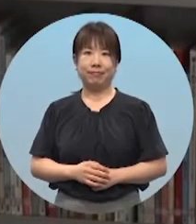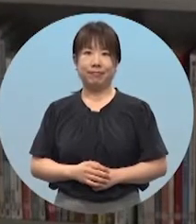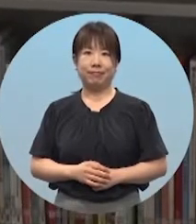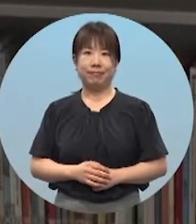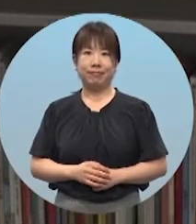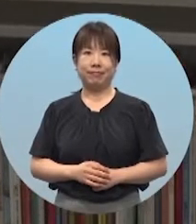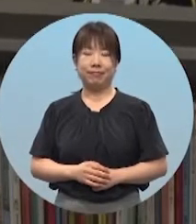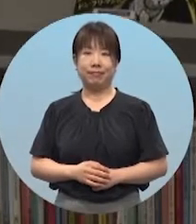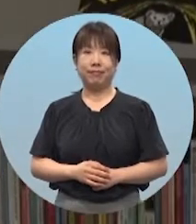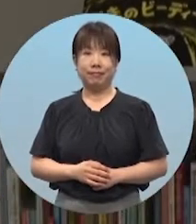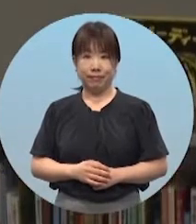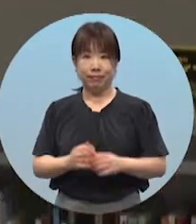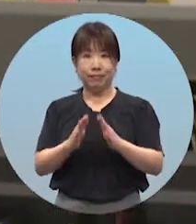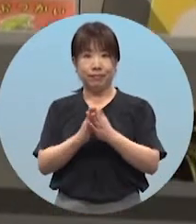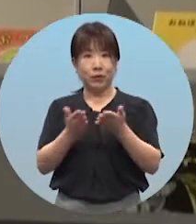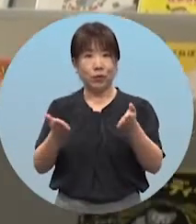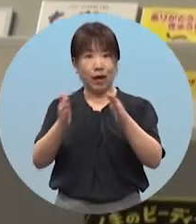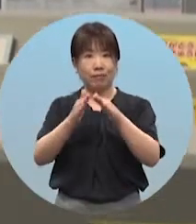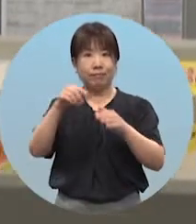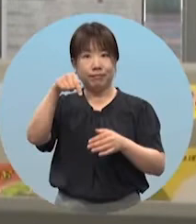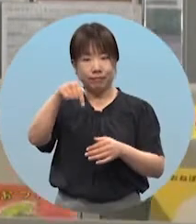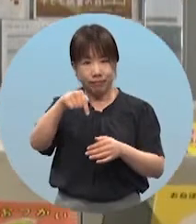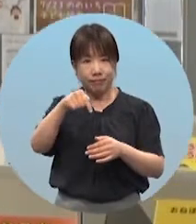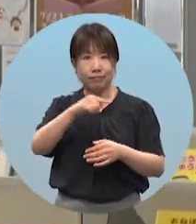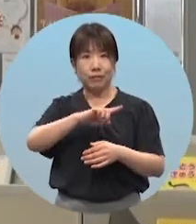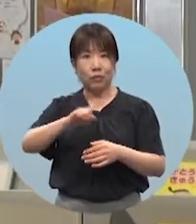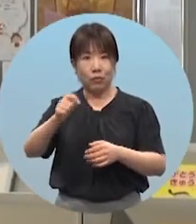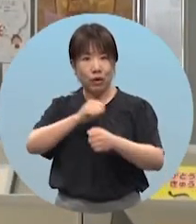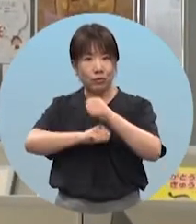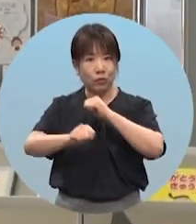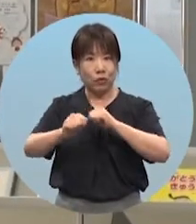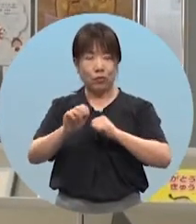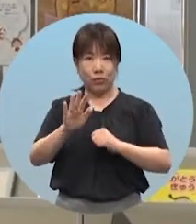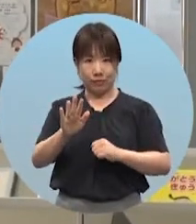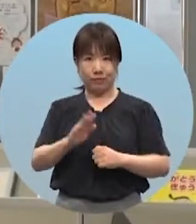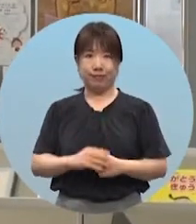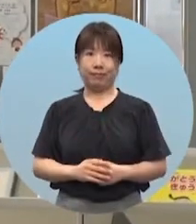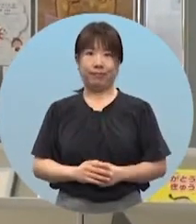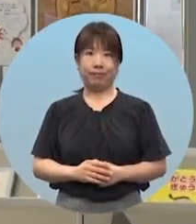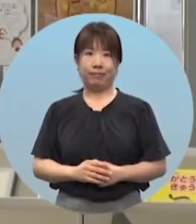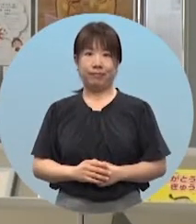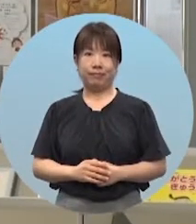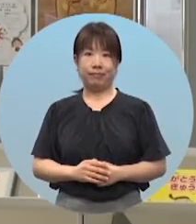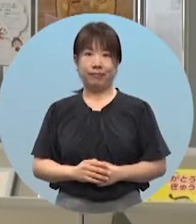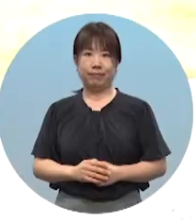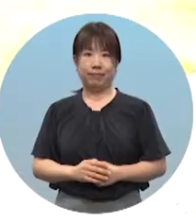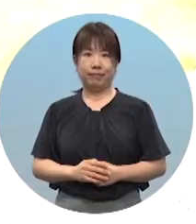学びの森カレードでも様々な活動が行われていました。